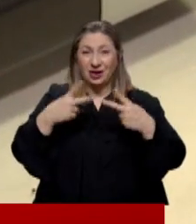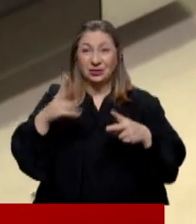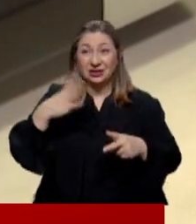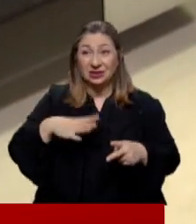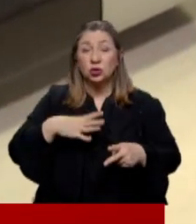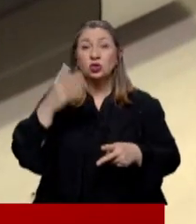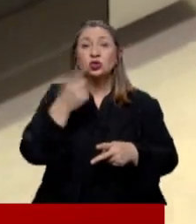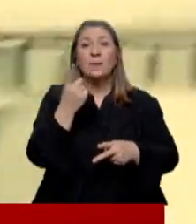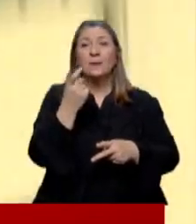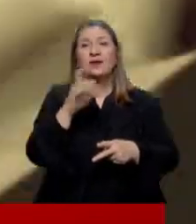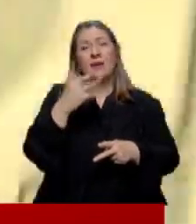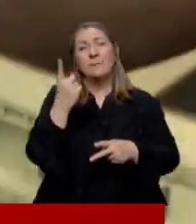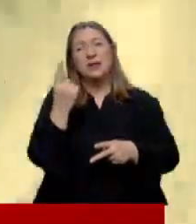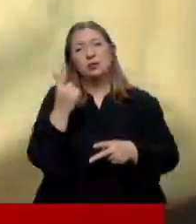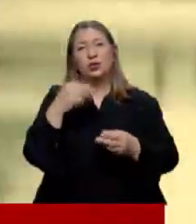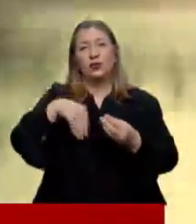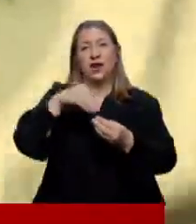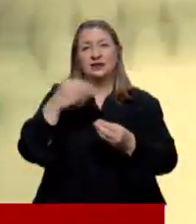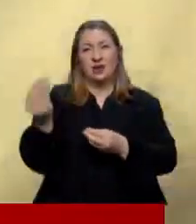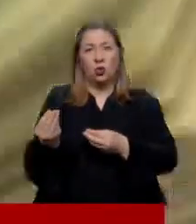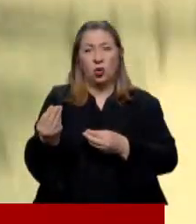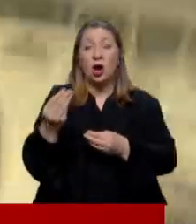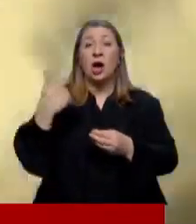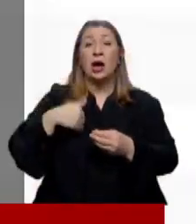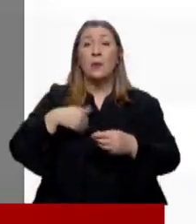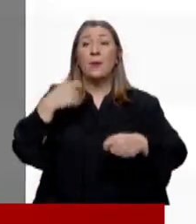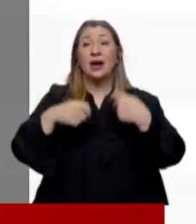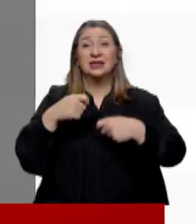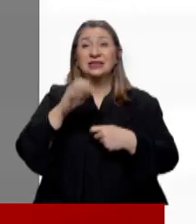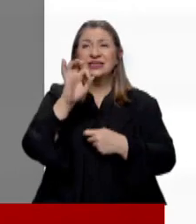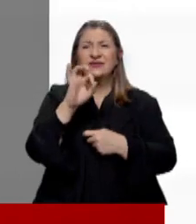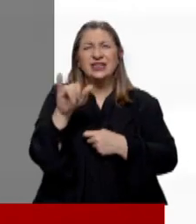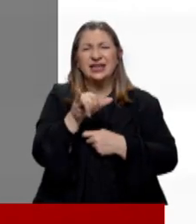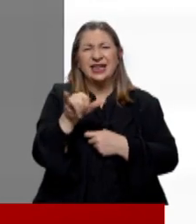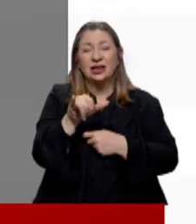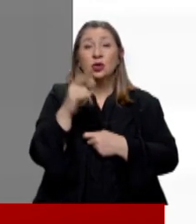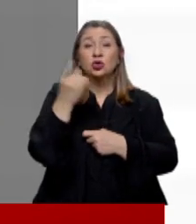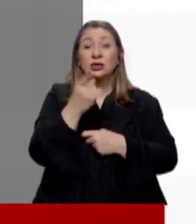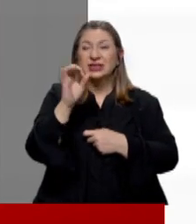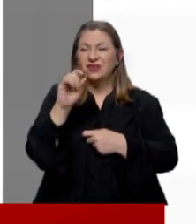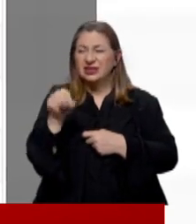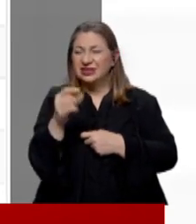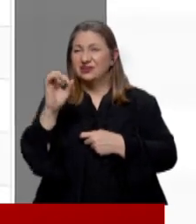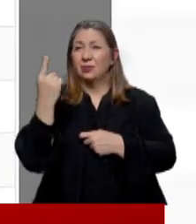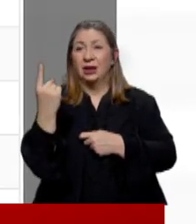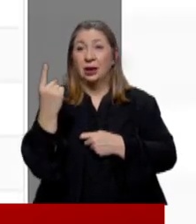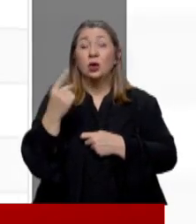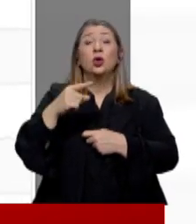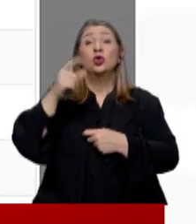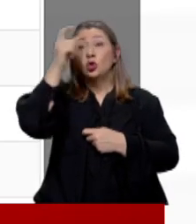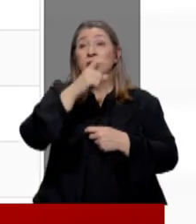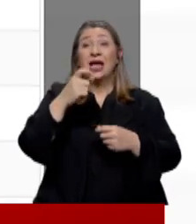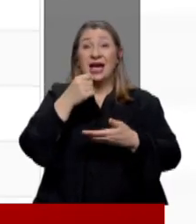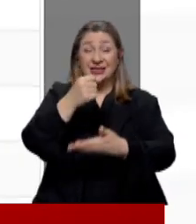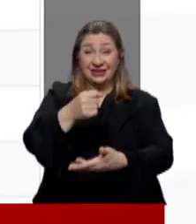müşterisine yüzde bir ile bir buçuk arası faiz veriyor kamu bankaları ise Sıfıra yakın yüzde 0,0 bir Türkiye